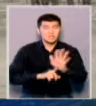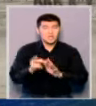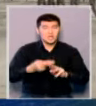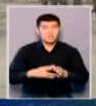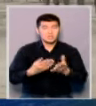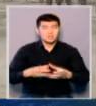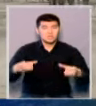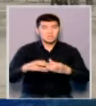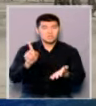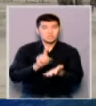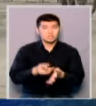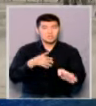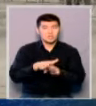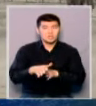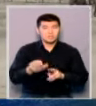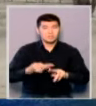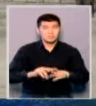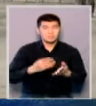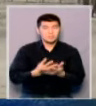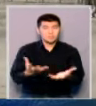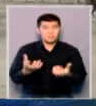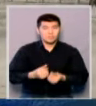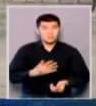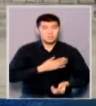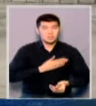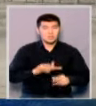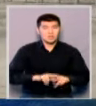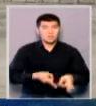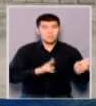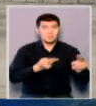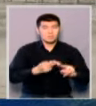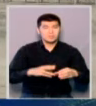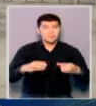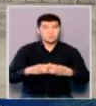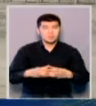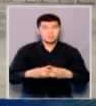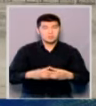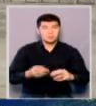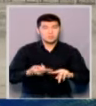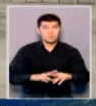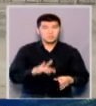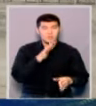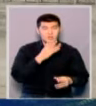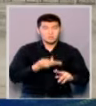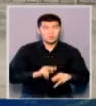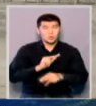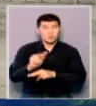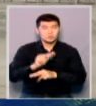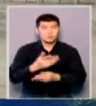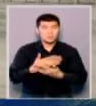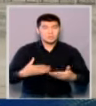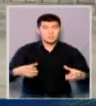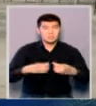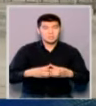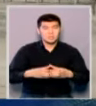подготовки призывники должны перед принятием воинской присяги отстрелять с боевого оружия. К этому времени мы обучаем их по таким